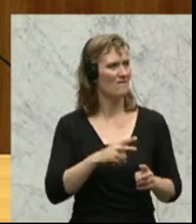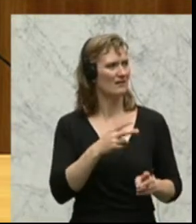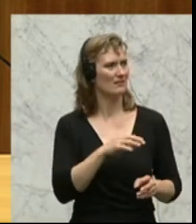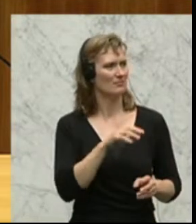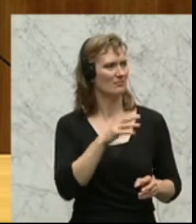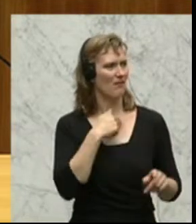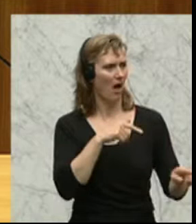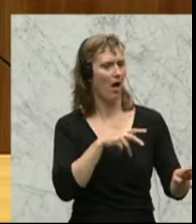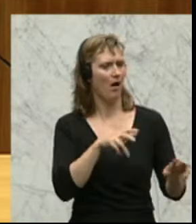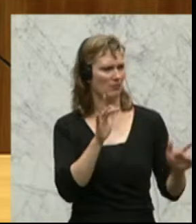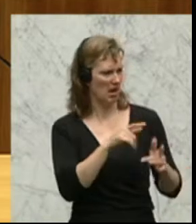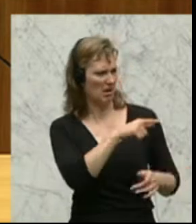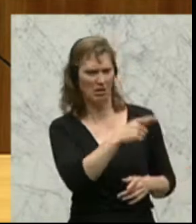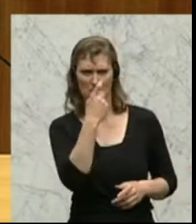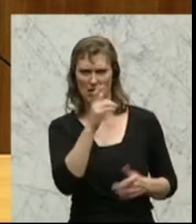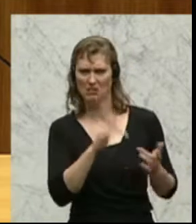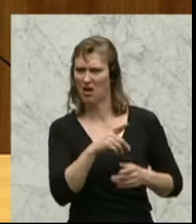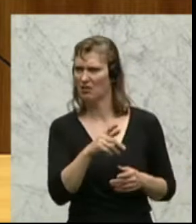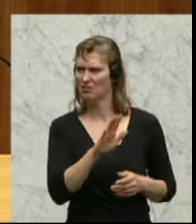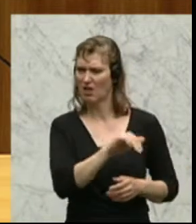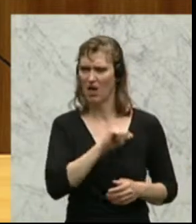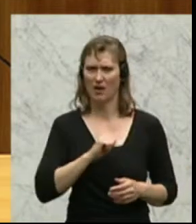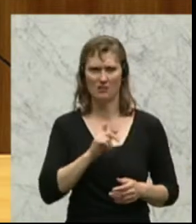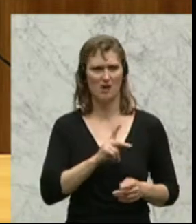Gut, gut. Schauen Sie, der Alfred Gusenbauer hat gemeint,